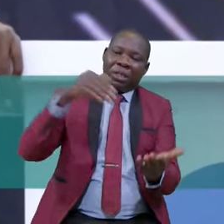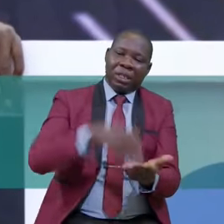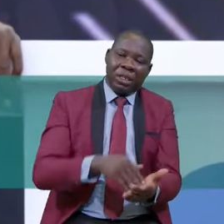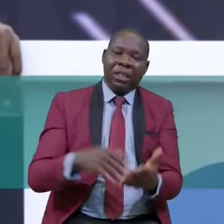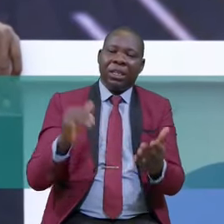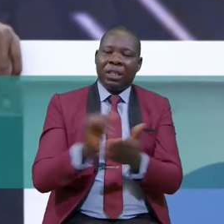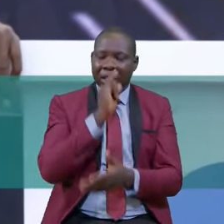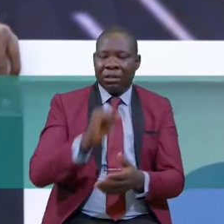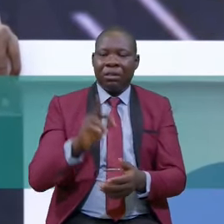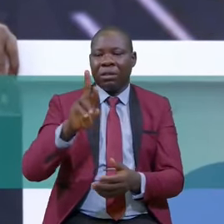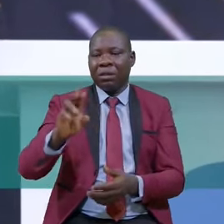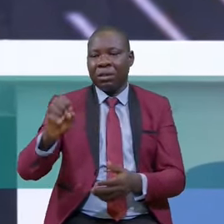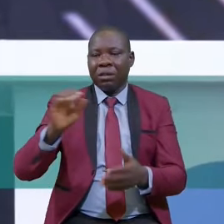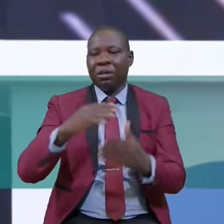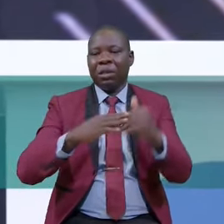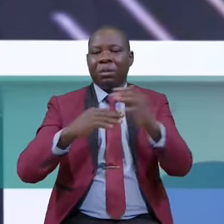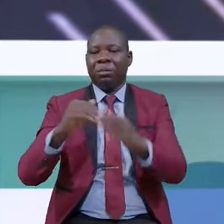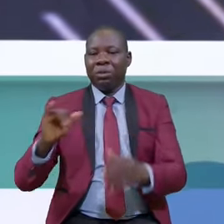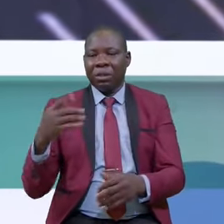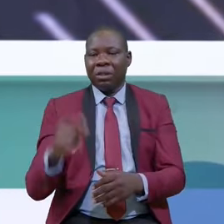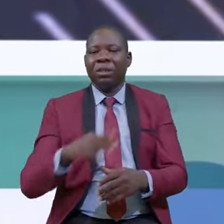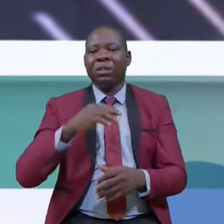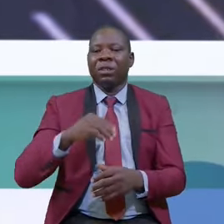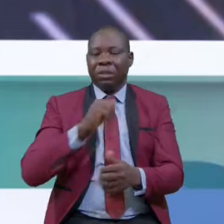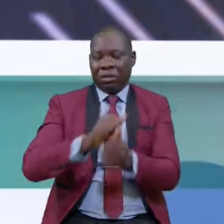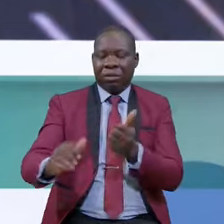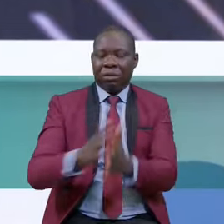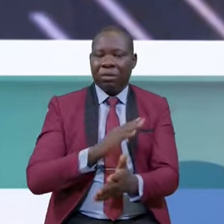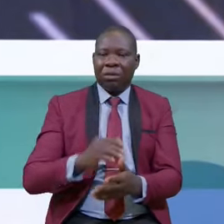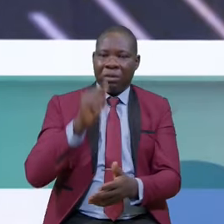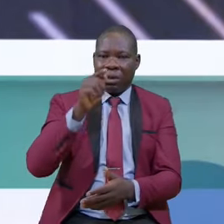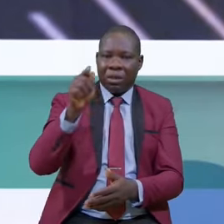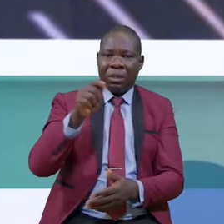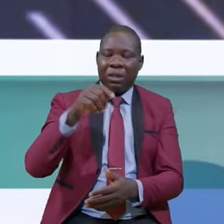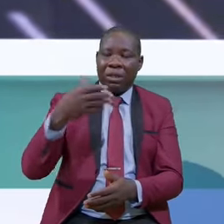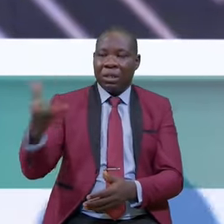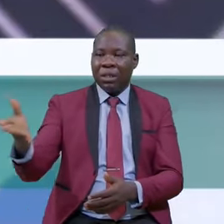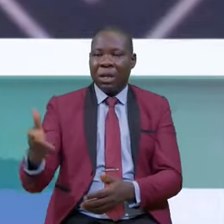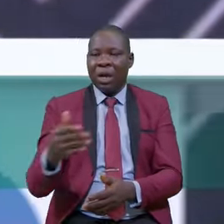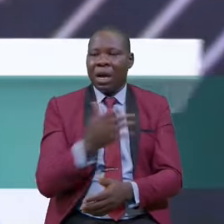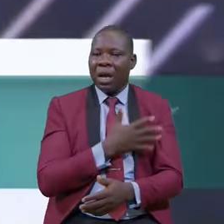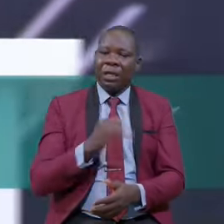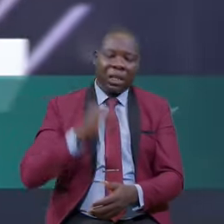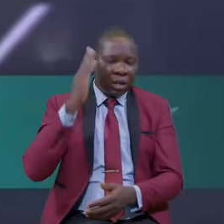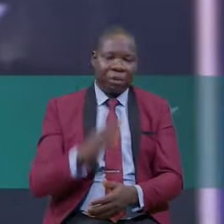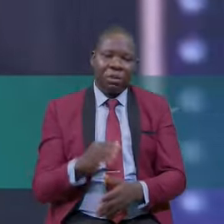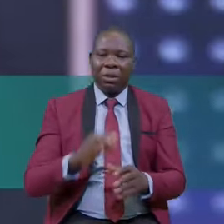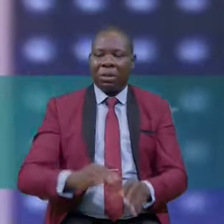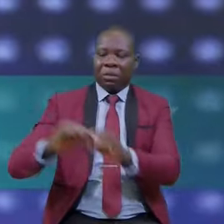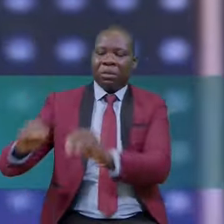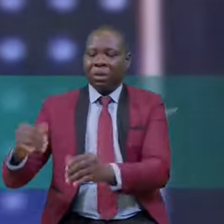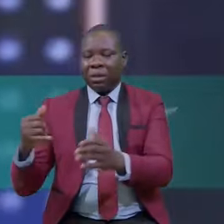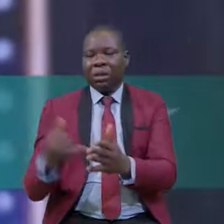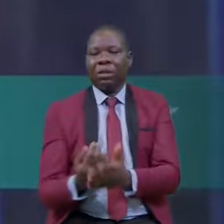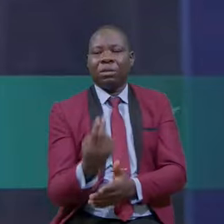rebâtir. J'en réparerai les ruines et je la redresserai. The church in this land, l'église dans ce